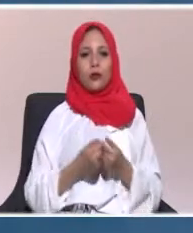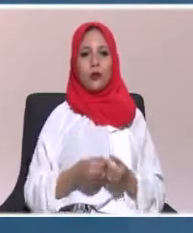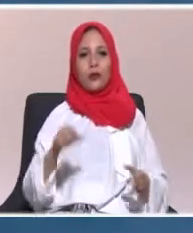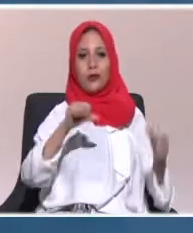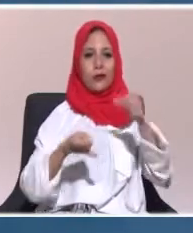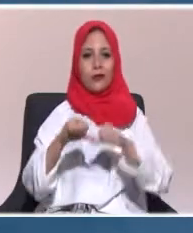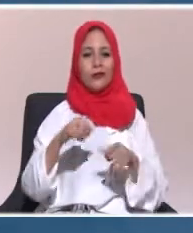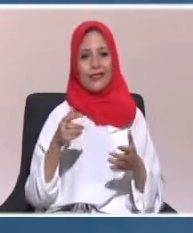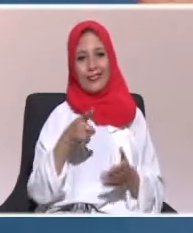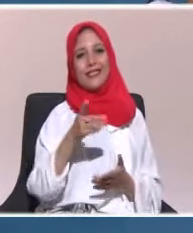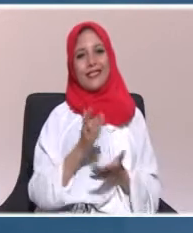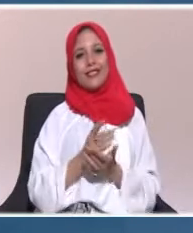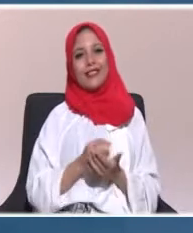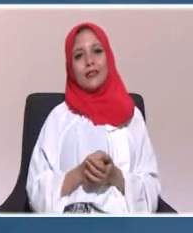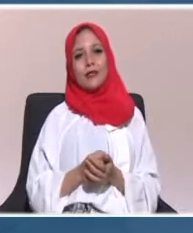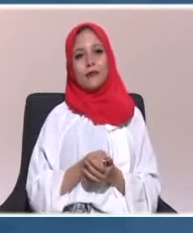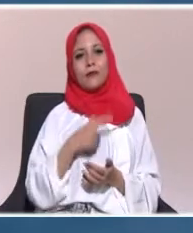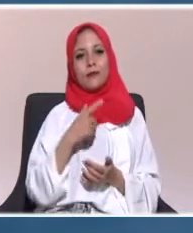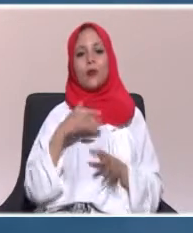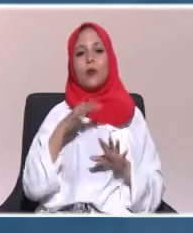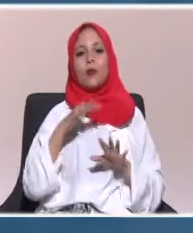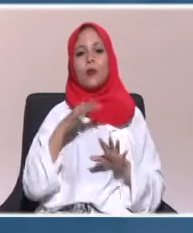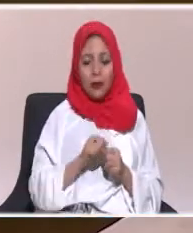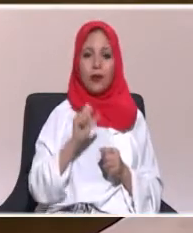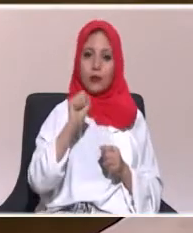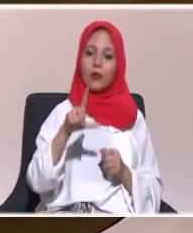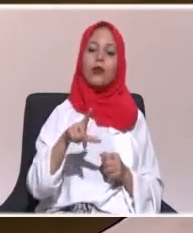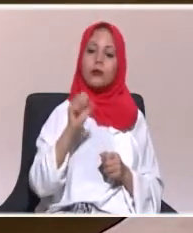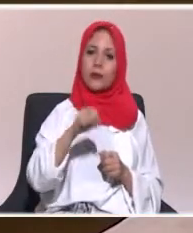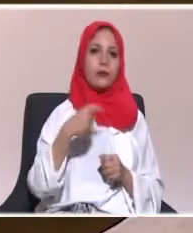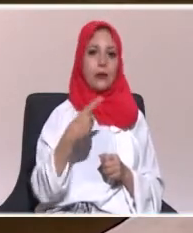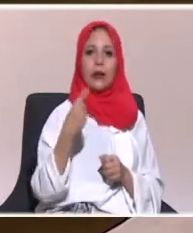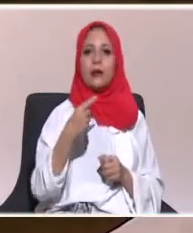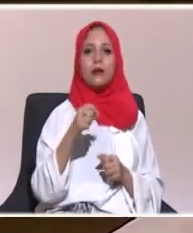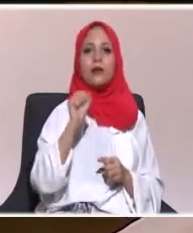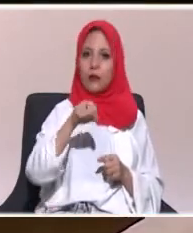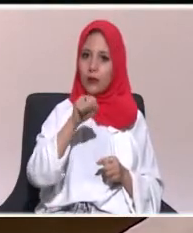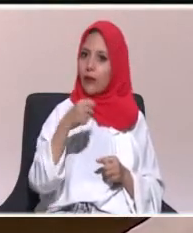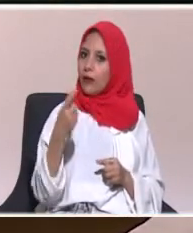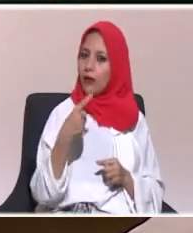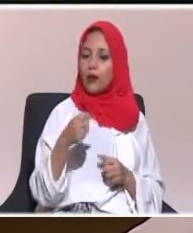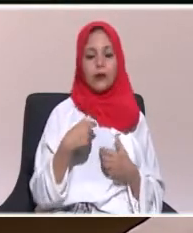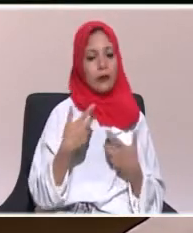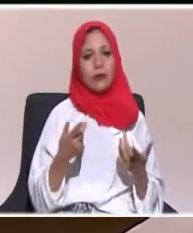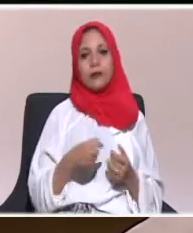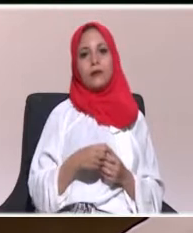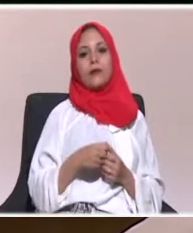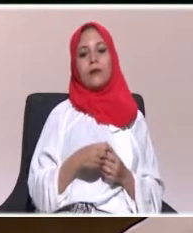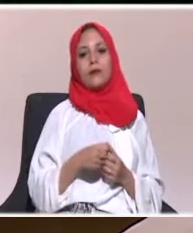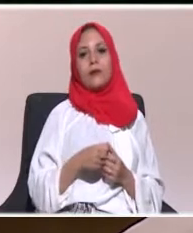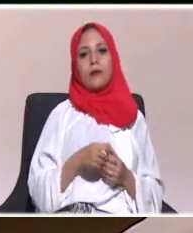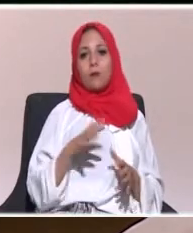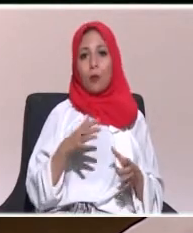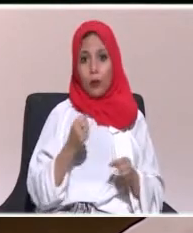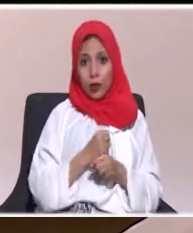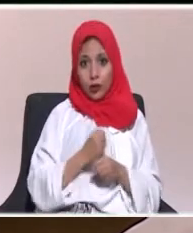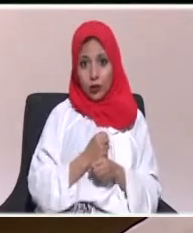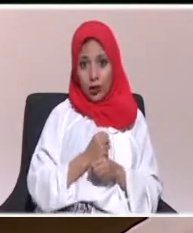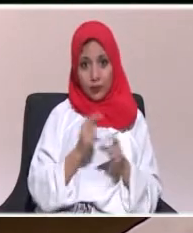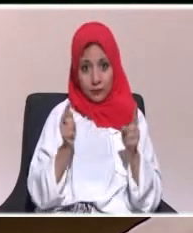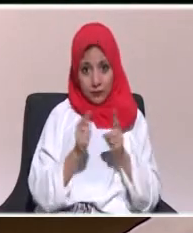ومشيتي. وحشتيني. انا هقعد ليه؟ بالظبط. طبعا طبعا طبعا، جدا جدا. يعني ممكن